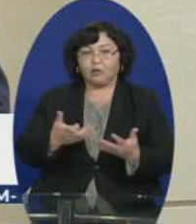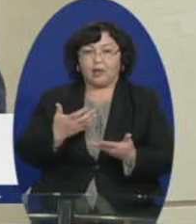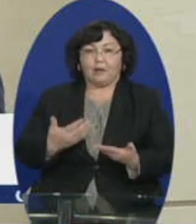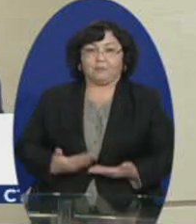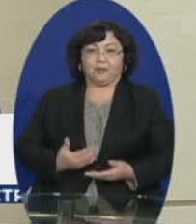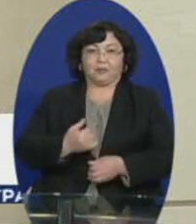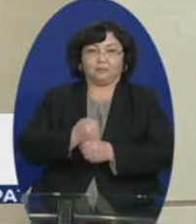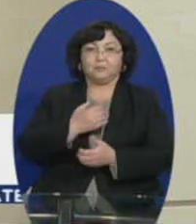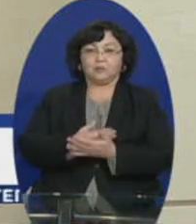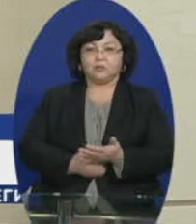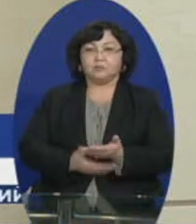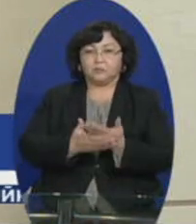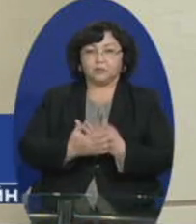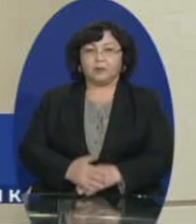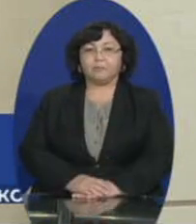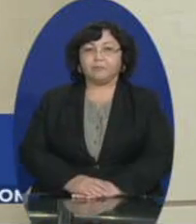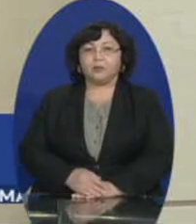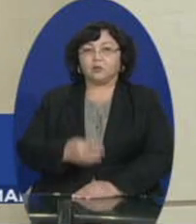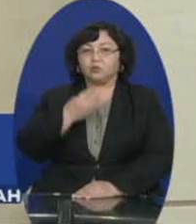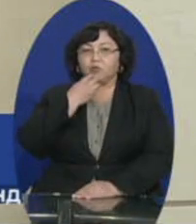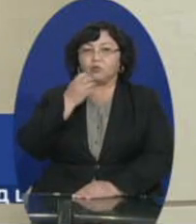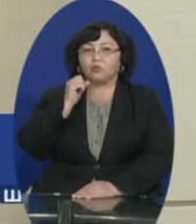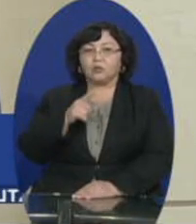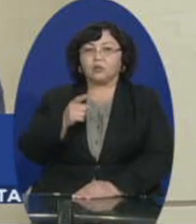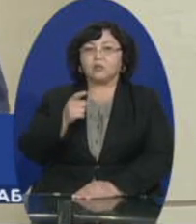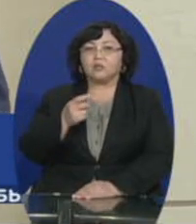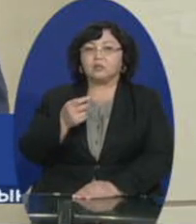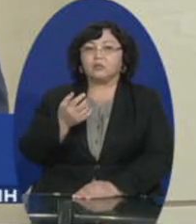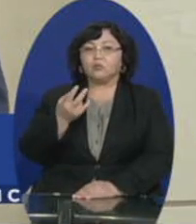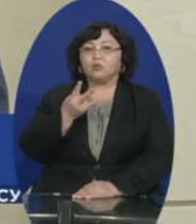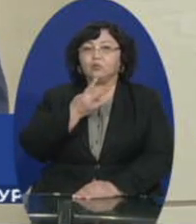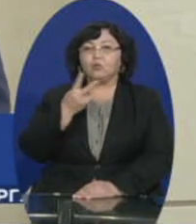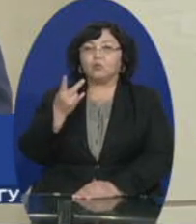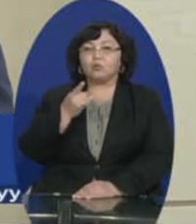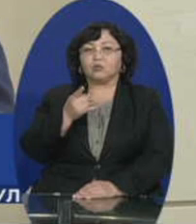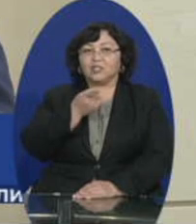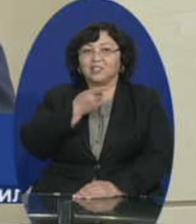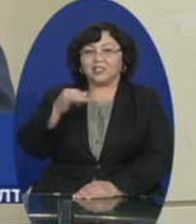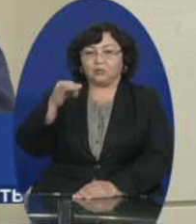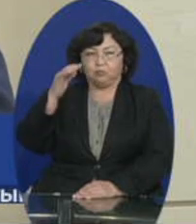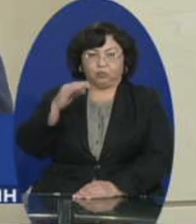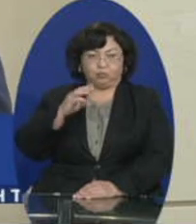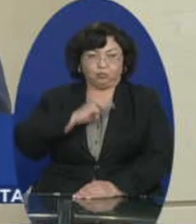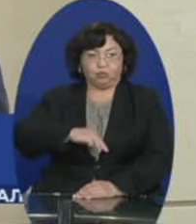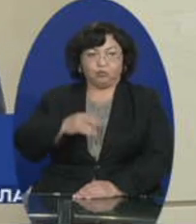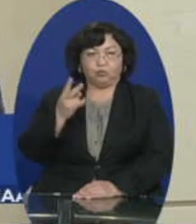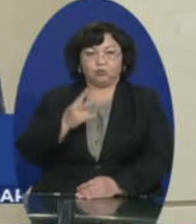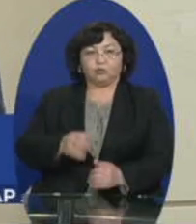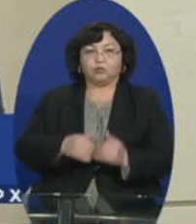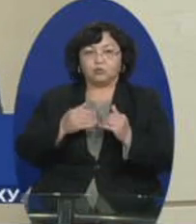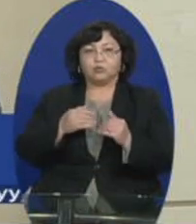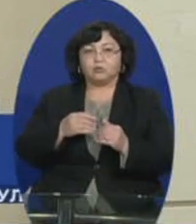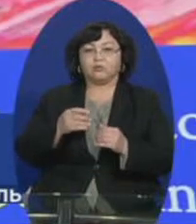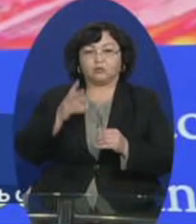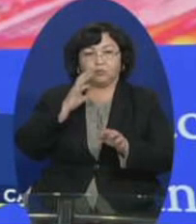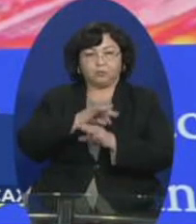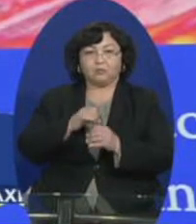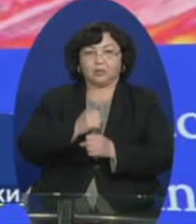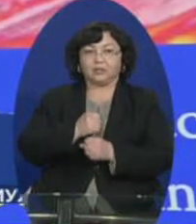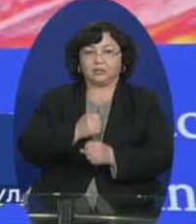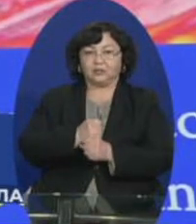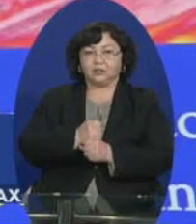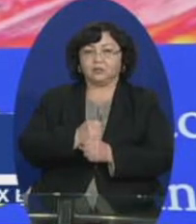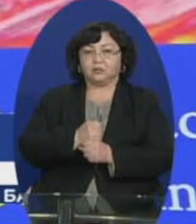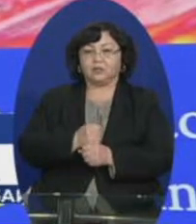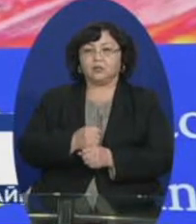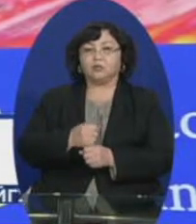хүчлийн хийг тэглэх бодлого баримтлан ажиллаж байна. Энэ хүрээндээ ногоон хөгжлийг дэмжих хууль боловсруулсан. Бид яаж нүүрс хүчлийн хийг тэглэх вэ гэвэл ялгарч байгаа